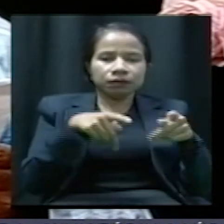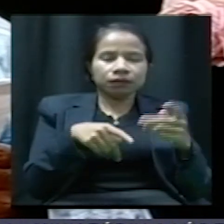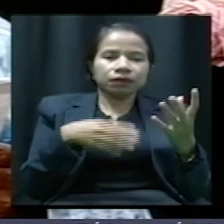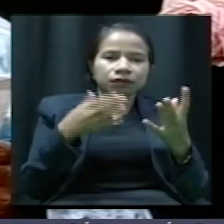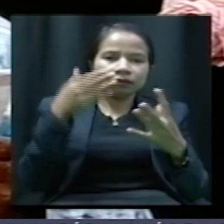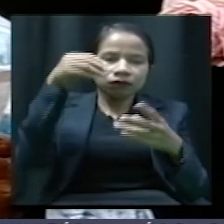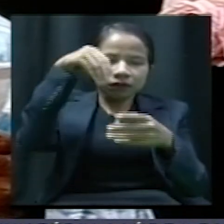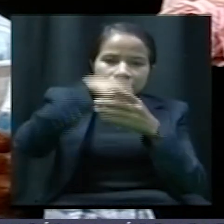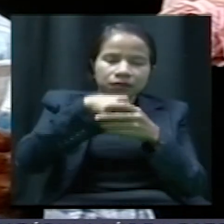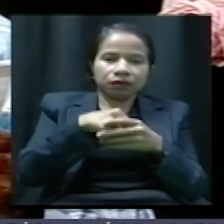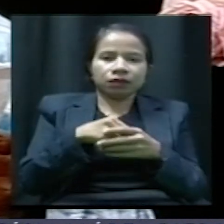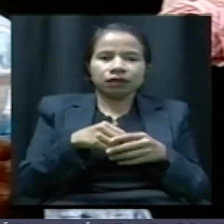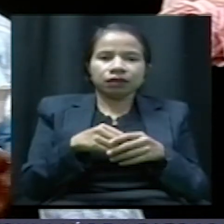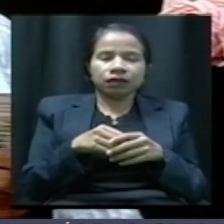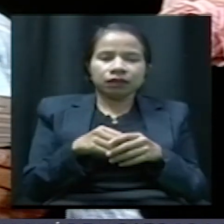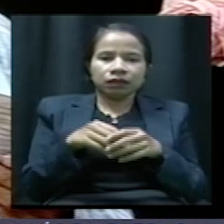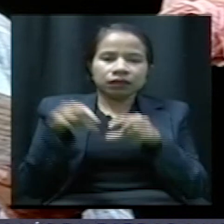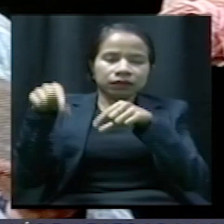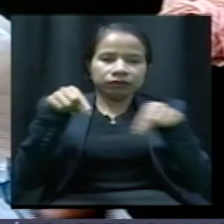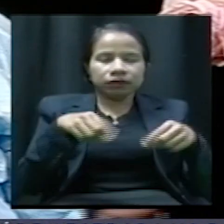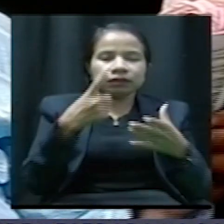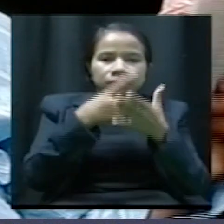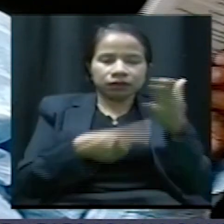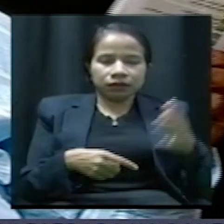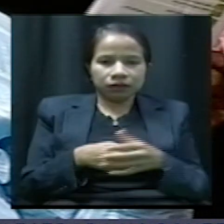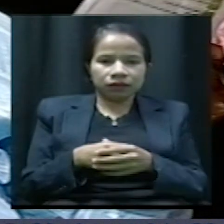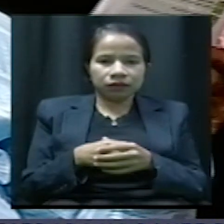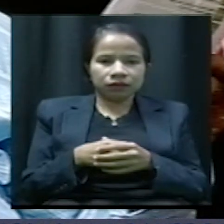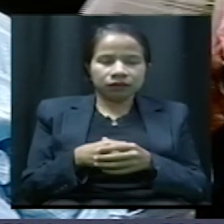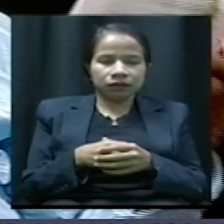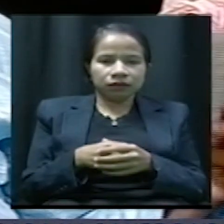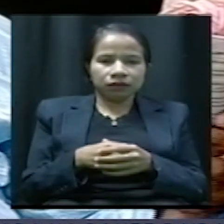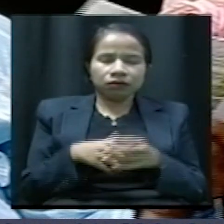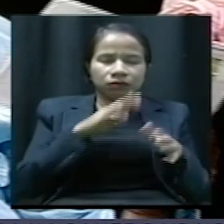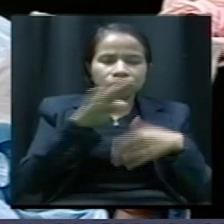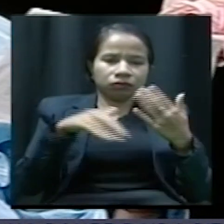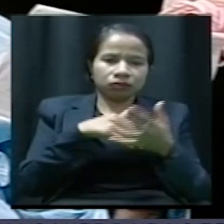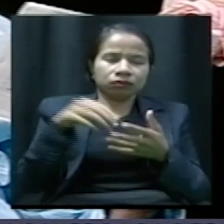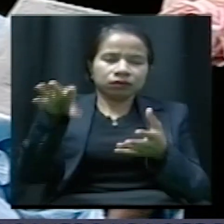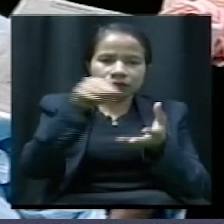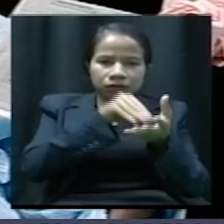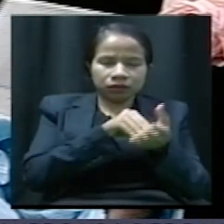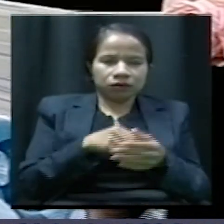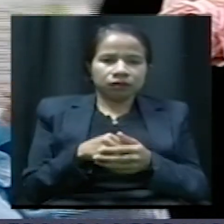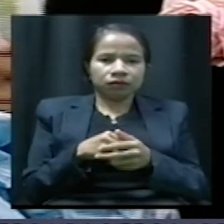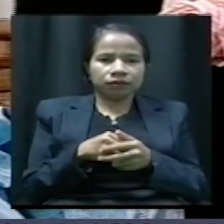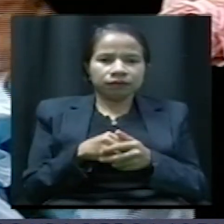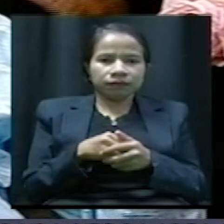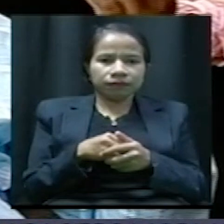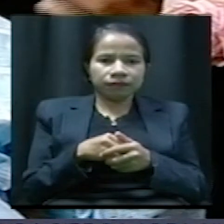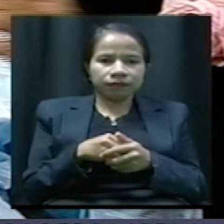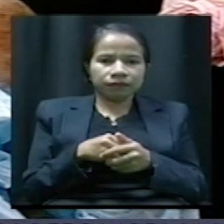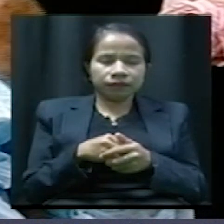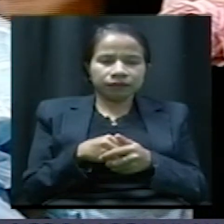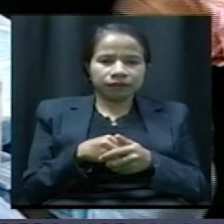saya tambah dalam rumah sirah lah tenam sirah nuin okay dan mental lo tuana ansa uhin mau ahau